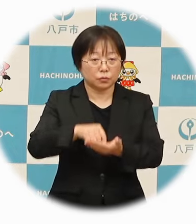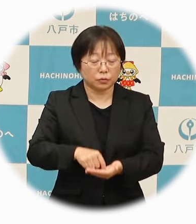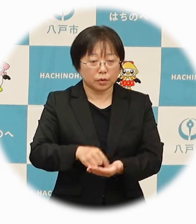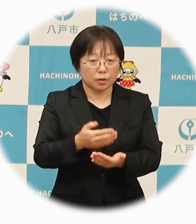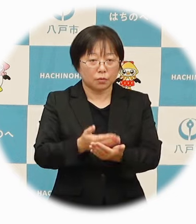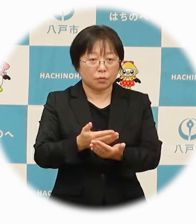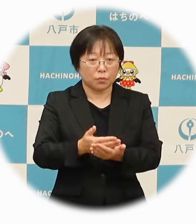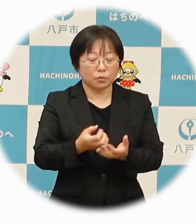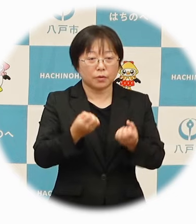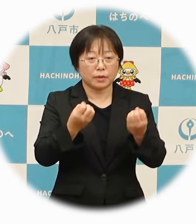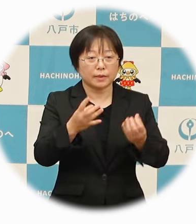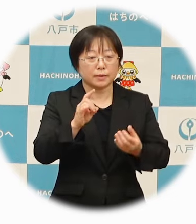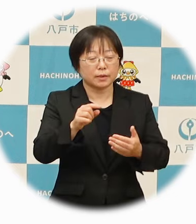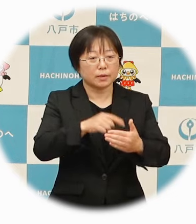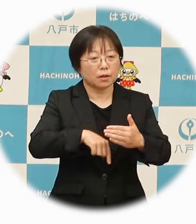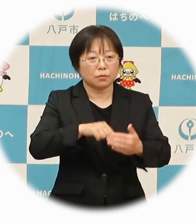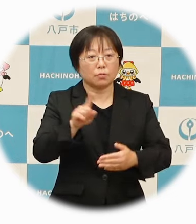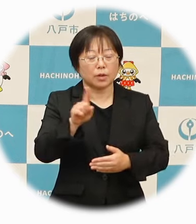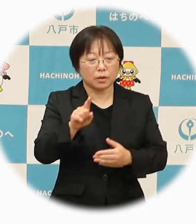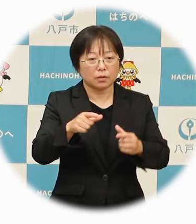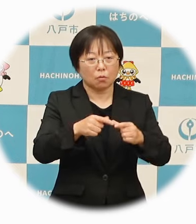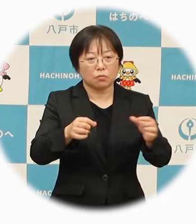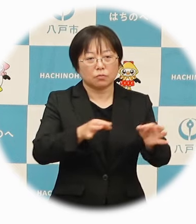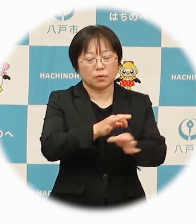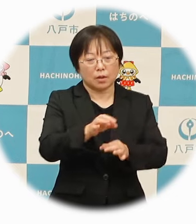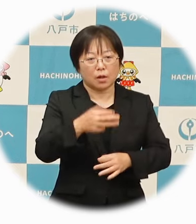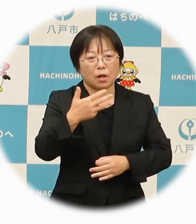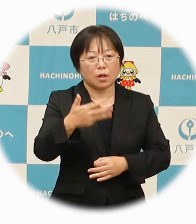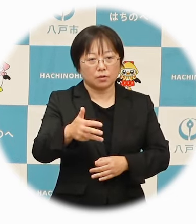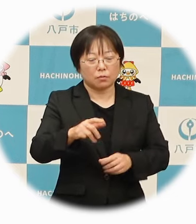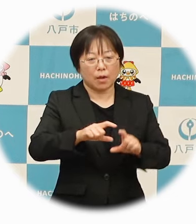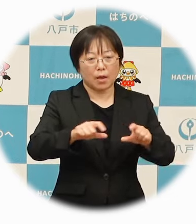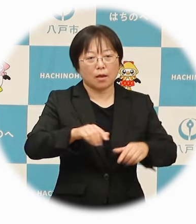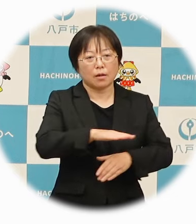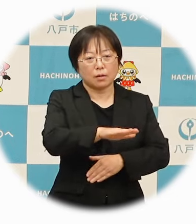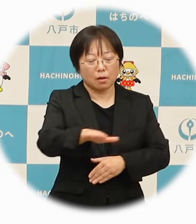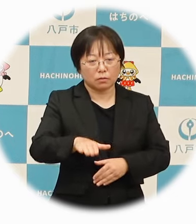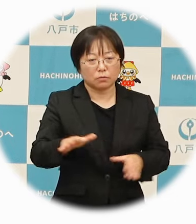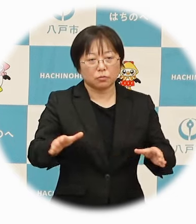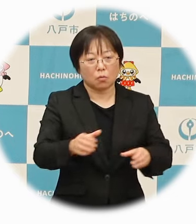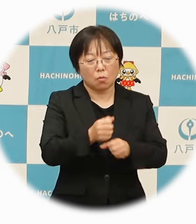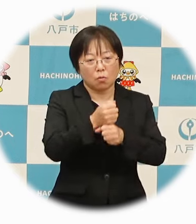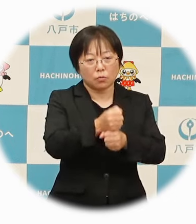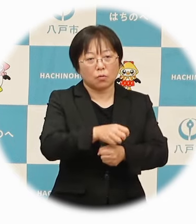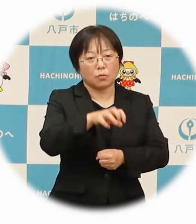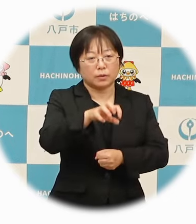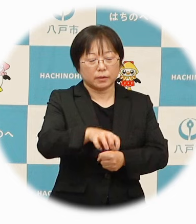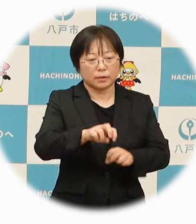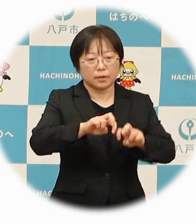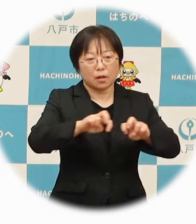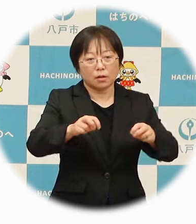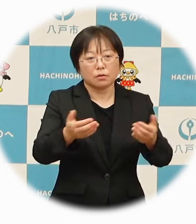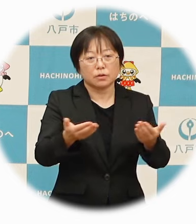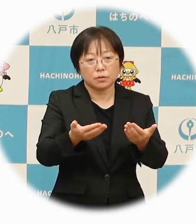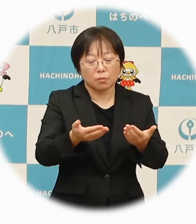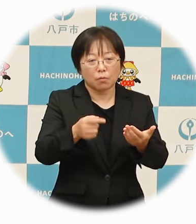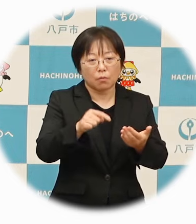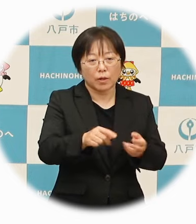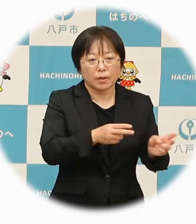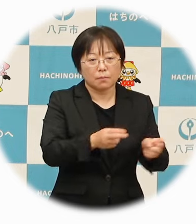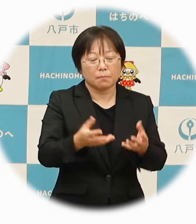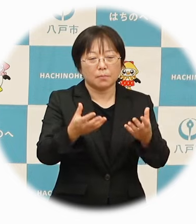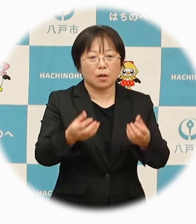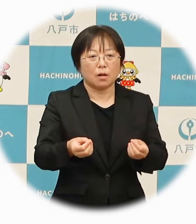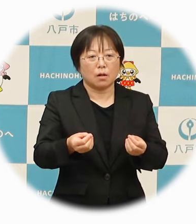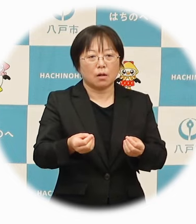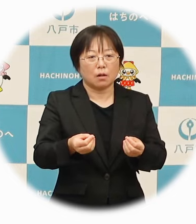新規事項の一つ目は国営八戸平原総合農地開発事業で整備された土